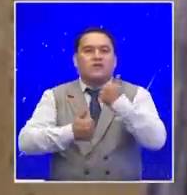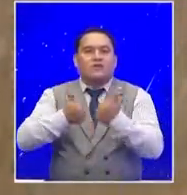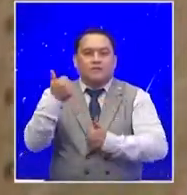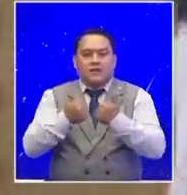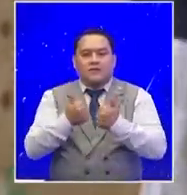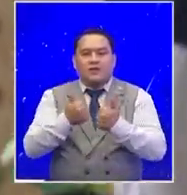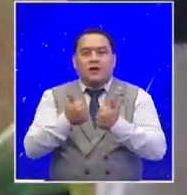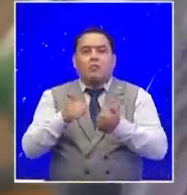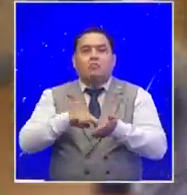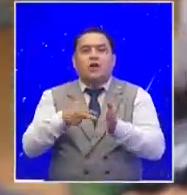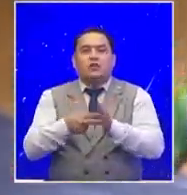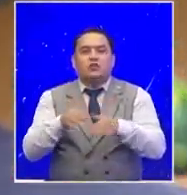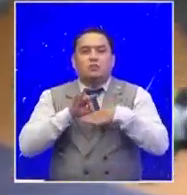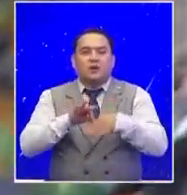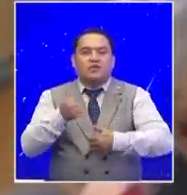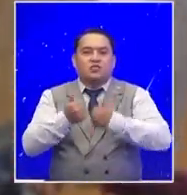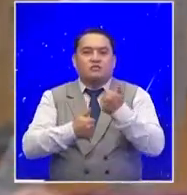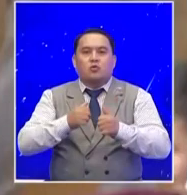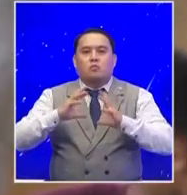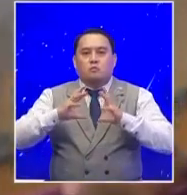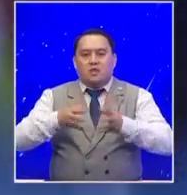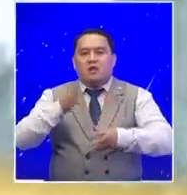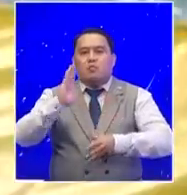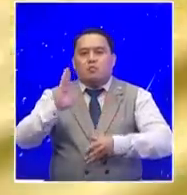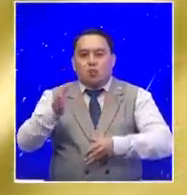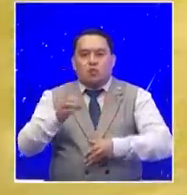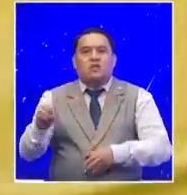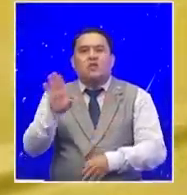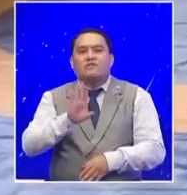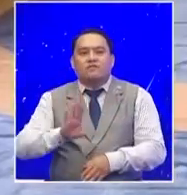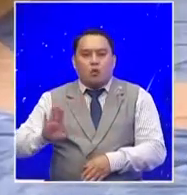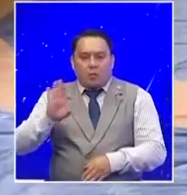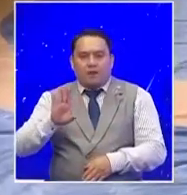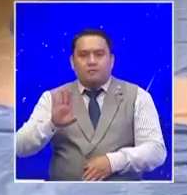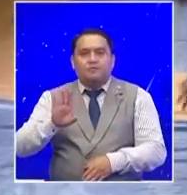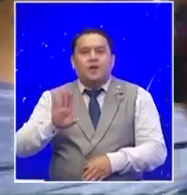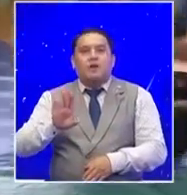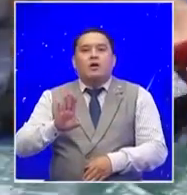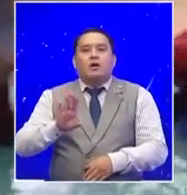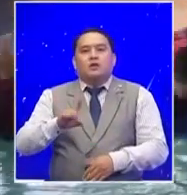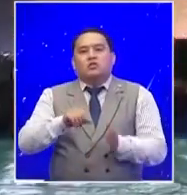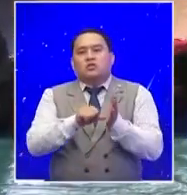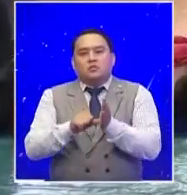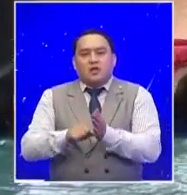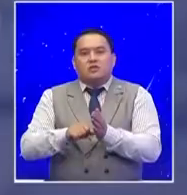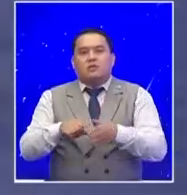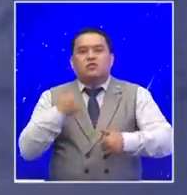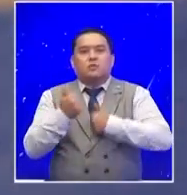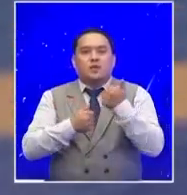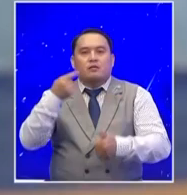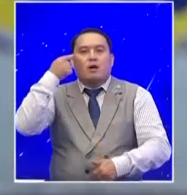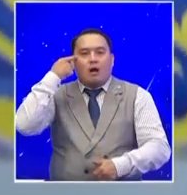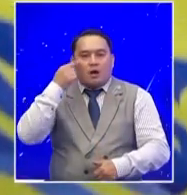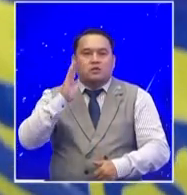В конце года планируется проведение чемпионата мира, который должен пройти в одной из стран Европы. Также в течение полугодия пройдет чемпионат